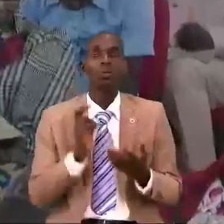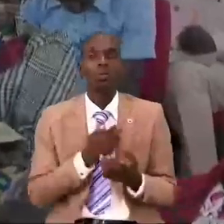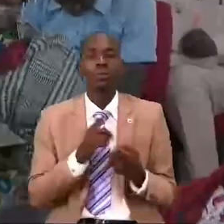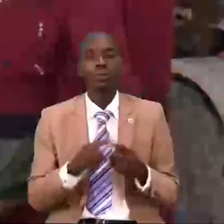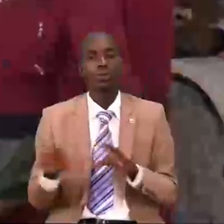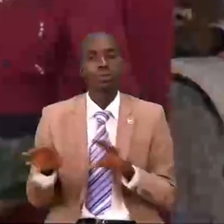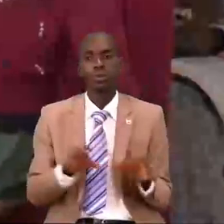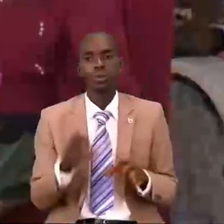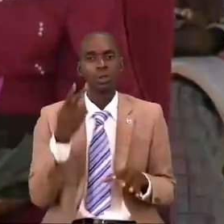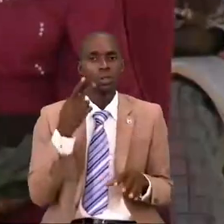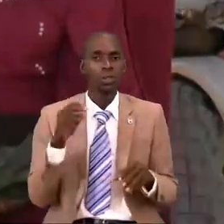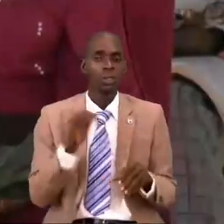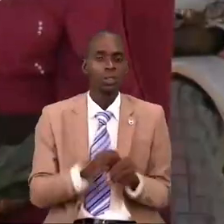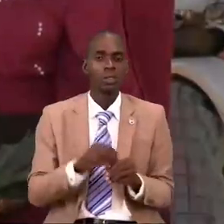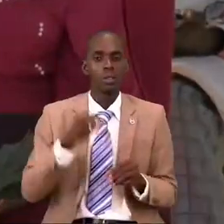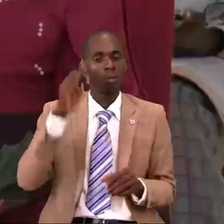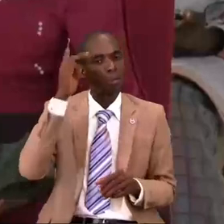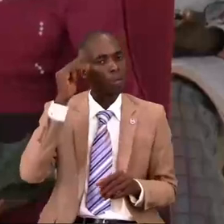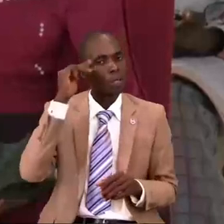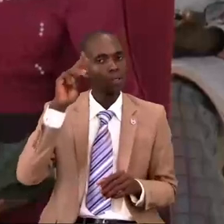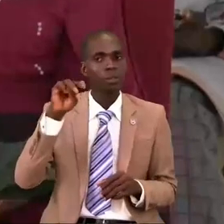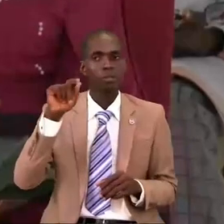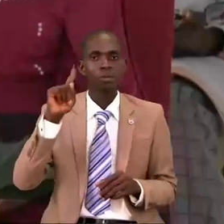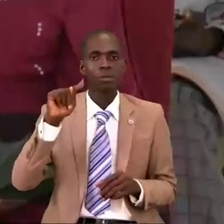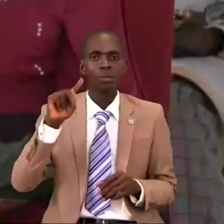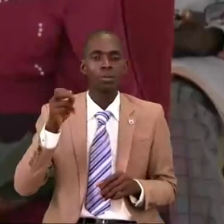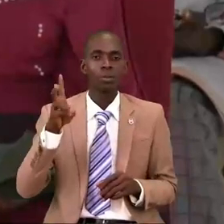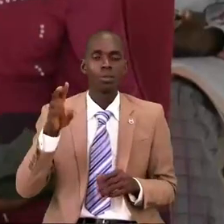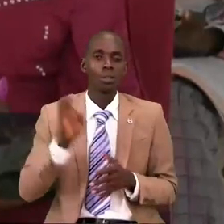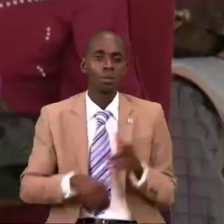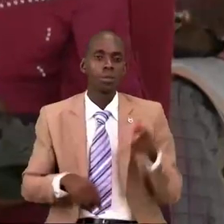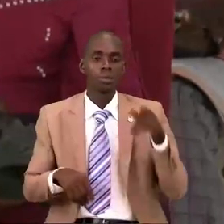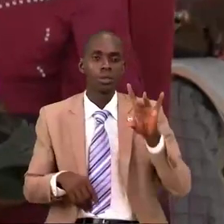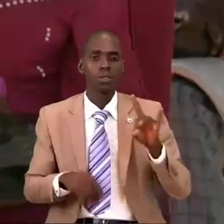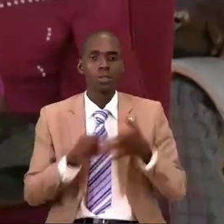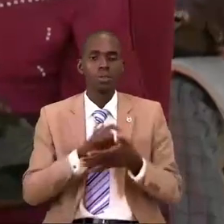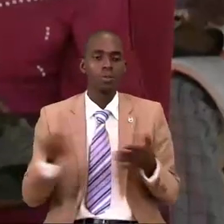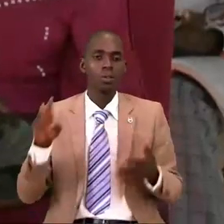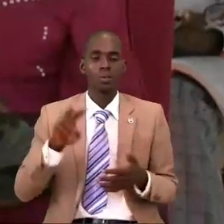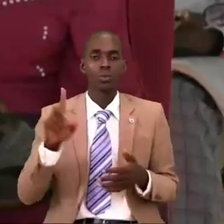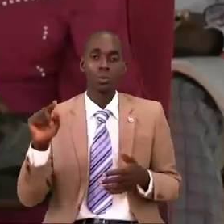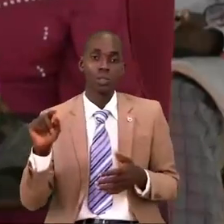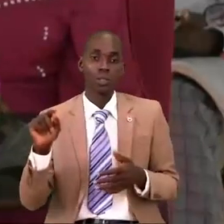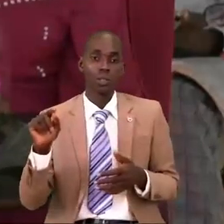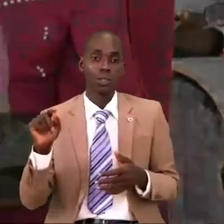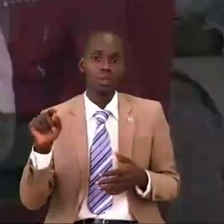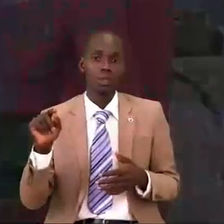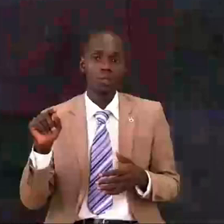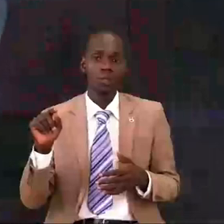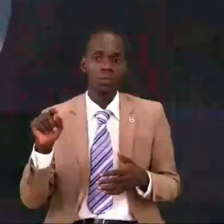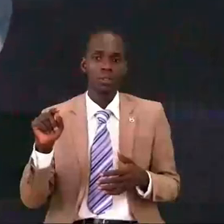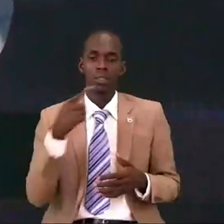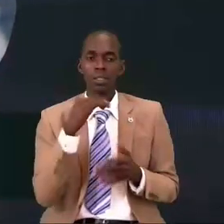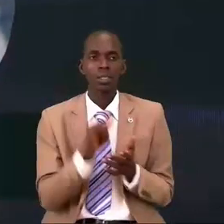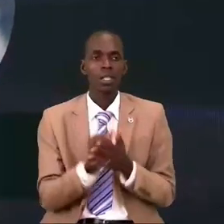28, verset 20. Et enseignez-leur à observer tout ce que je vous ai prescrit. On ne tourne ni à